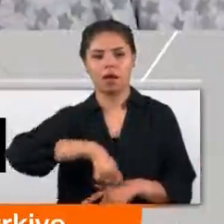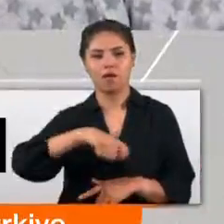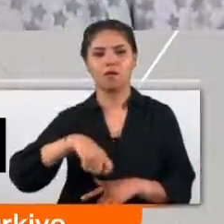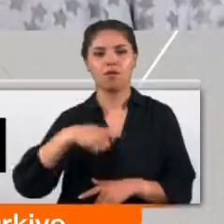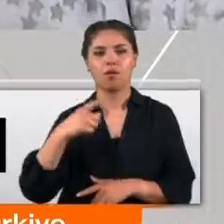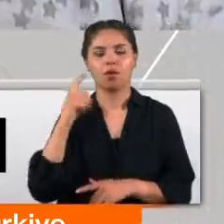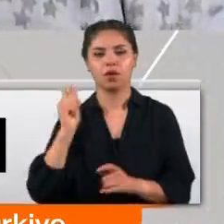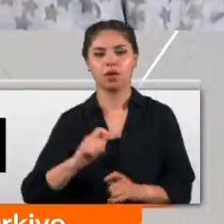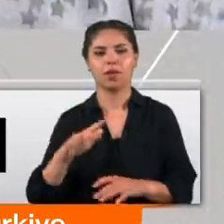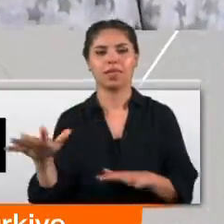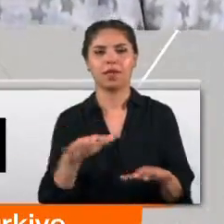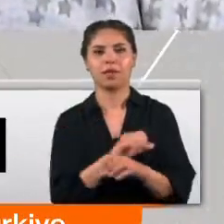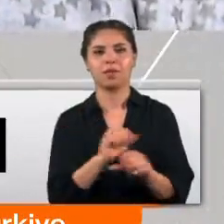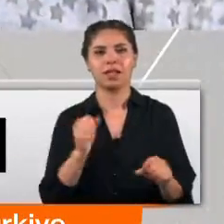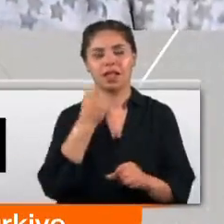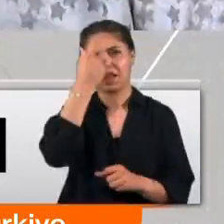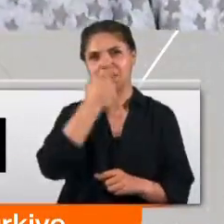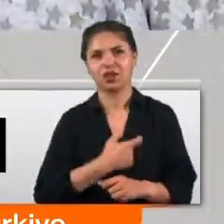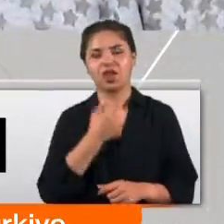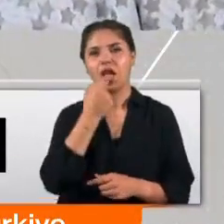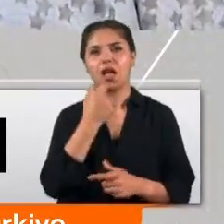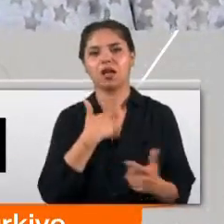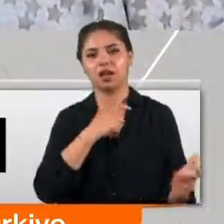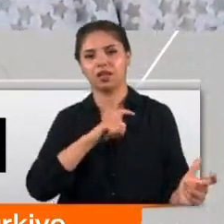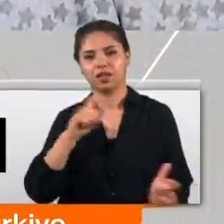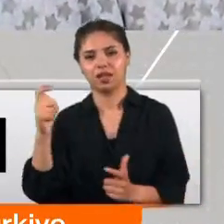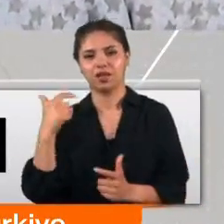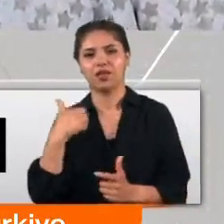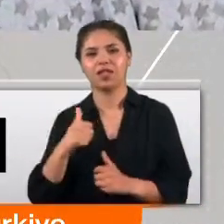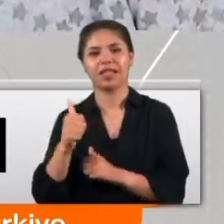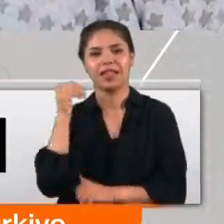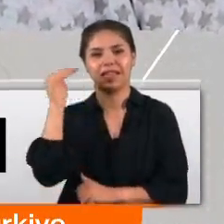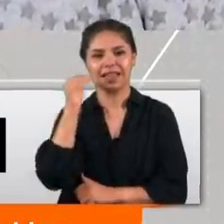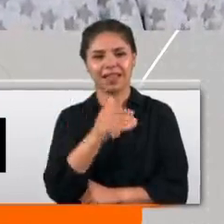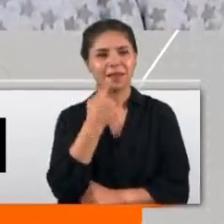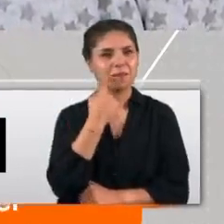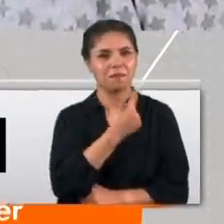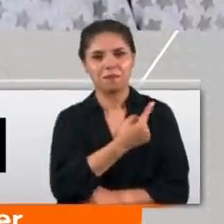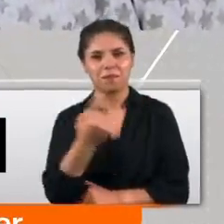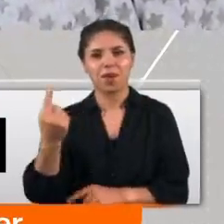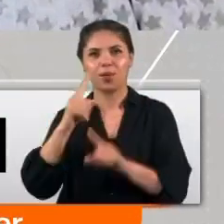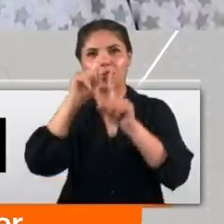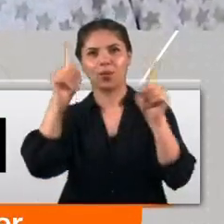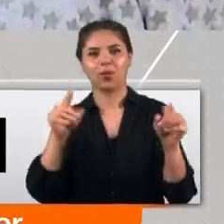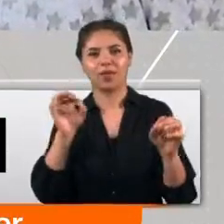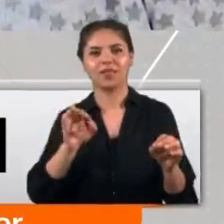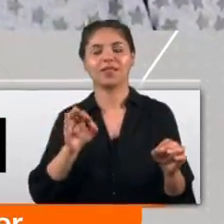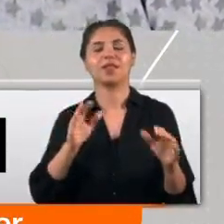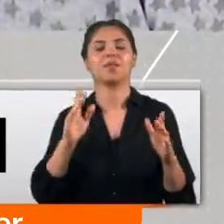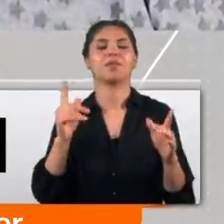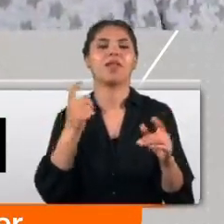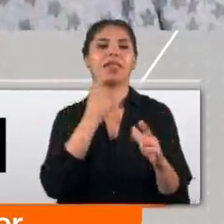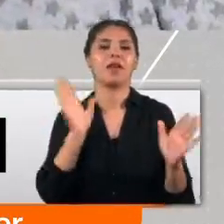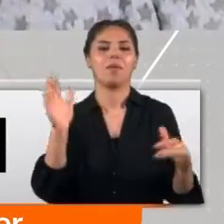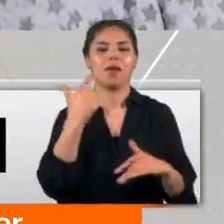geliyor. Depremzedeydik. Ankara'ya taşındık. Şimdi döndünüz baktınız. Normalde alışveriş yaptığınız dükkan şu anda geçici bir iş yeri konteynerde.